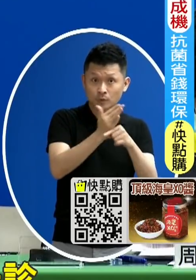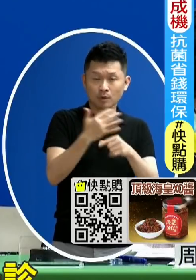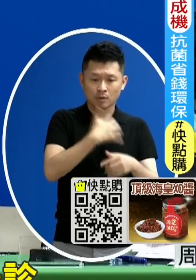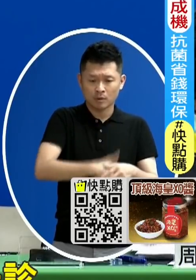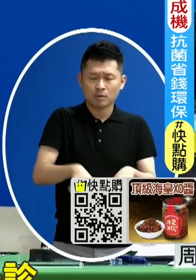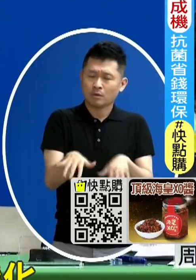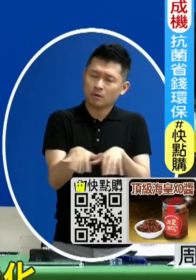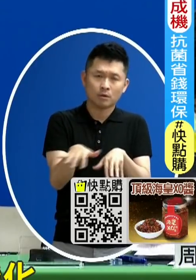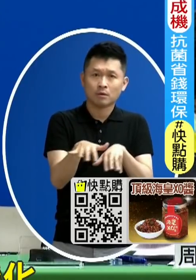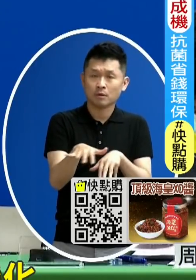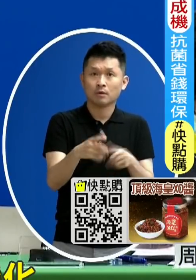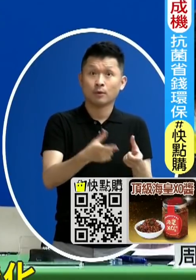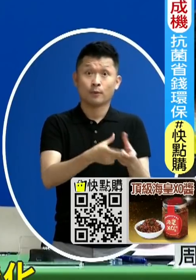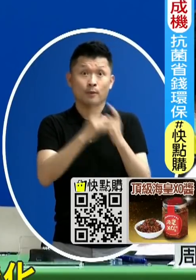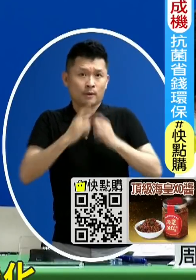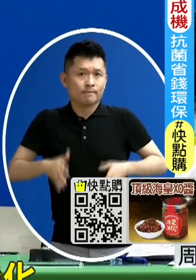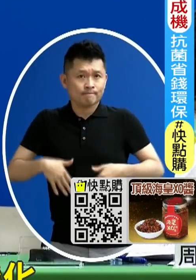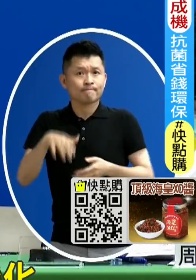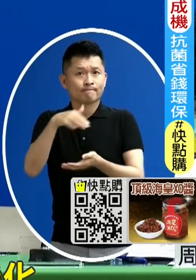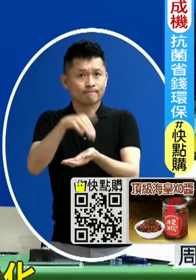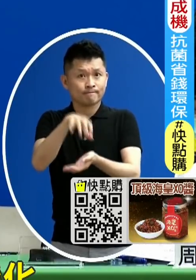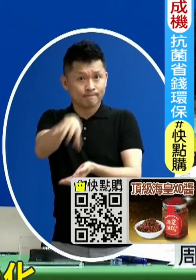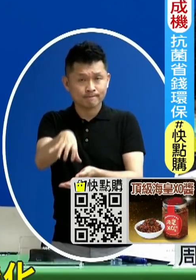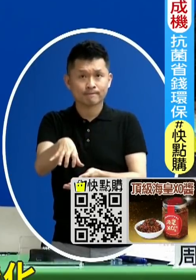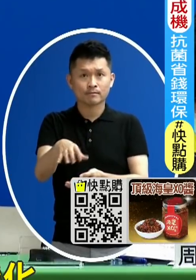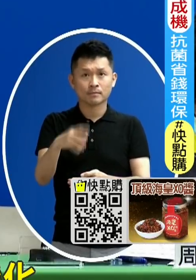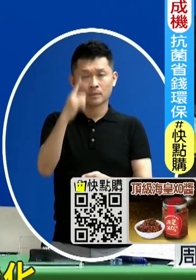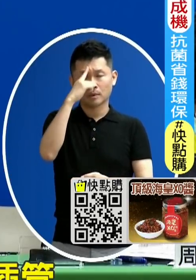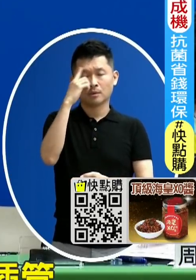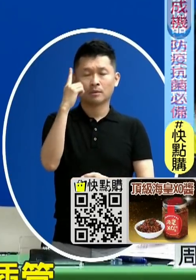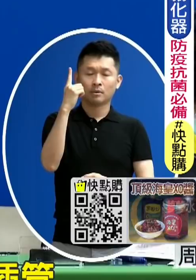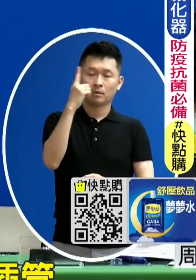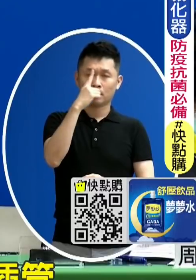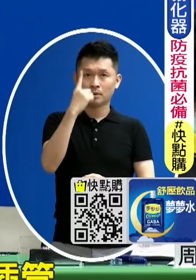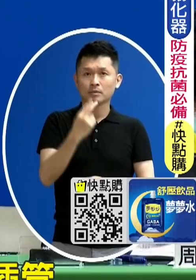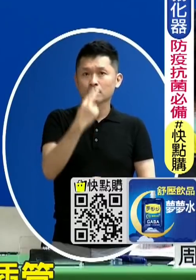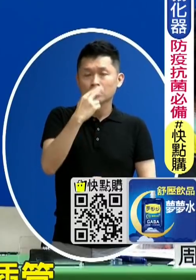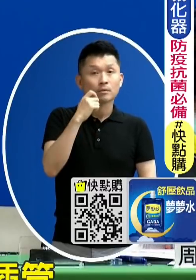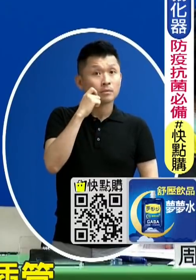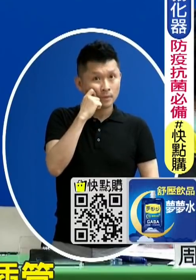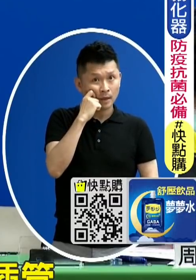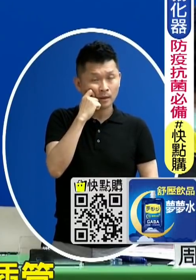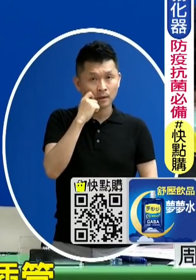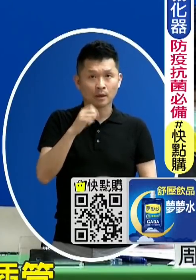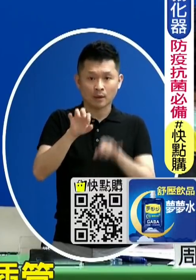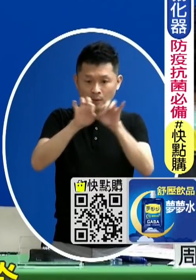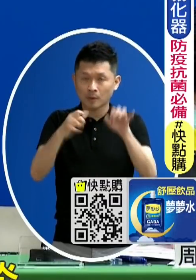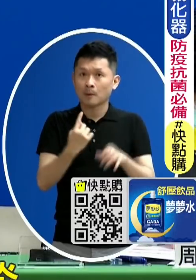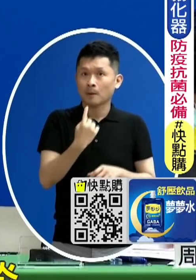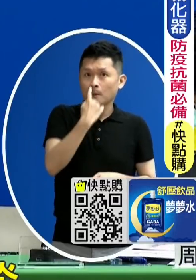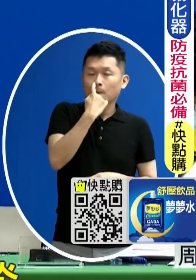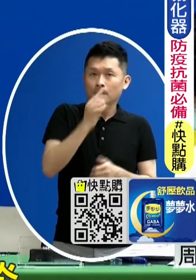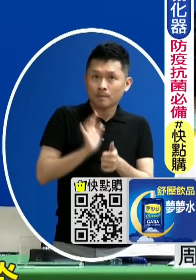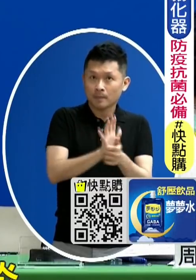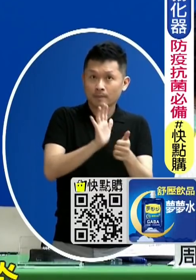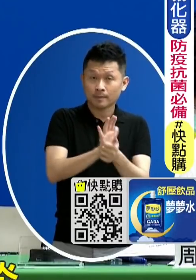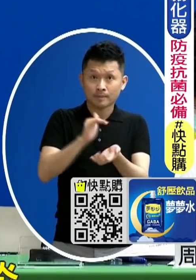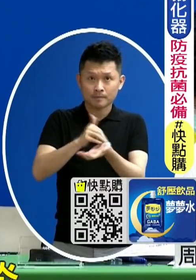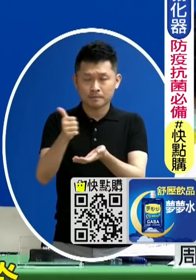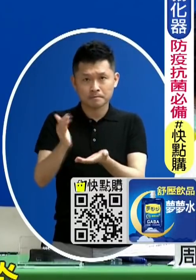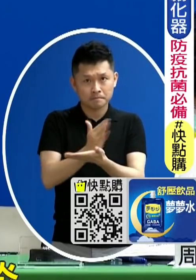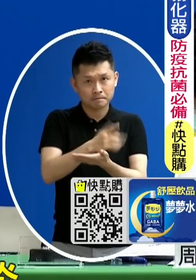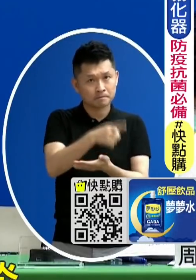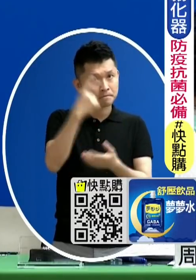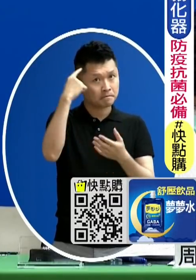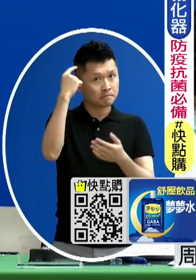抽搐，然后再回到急诊，当时已经有意识变化跟呼吸窘迫的关系而插管，那医生诊断疑似